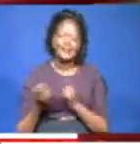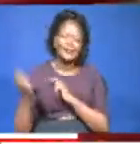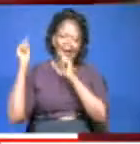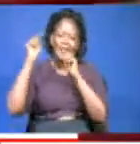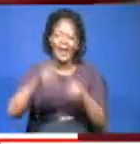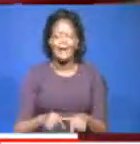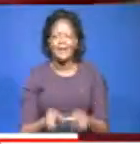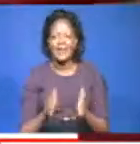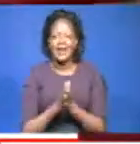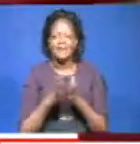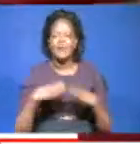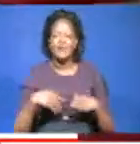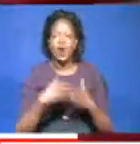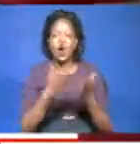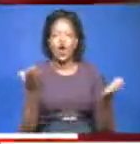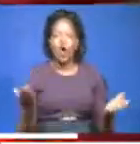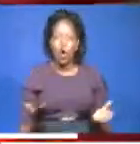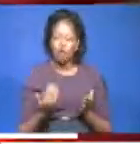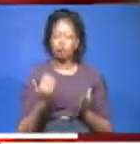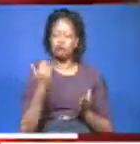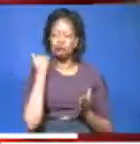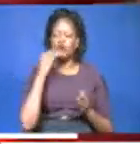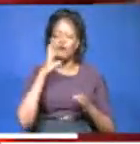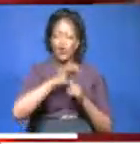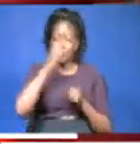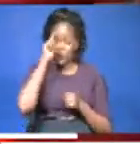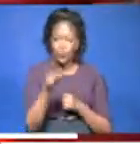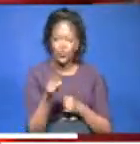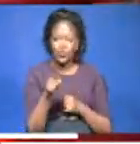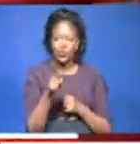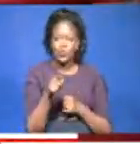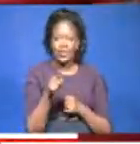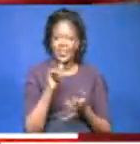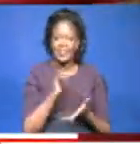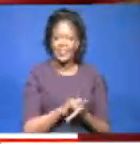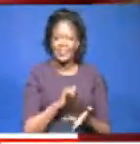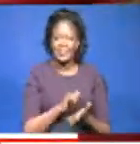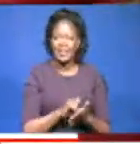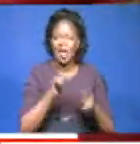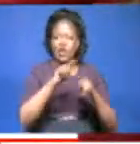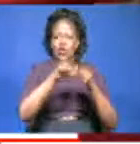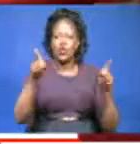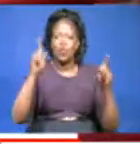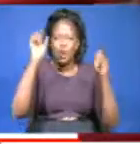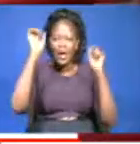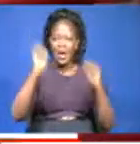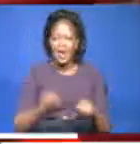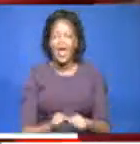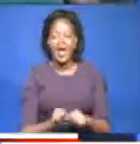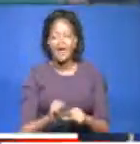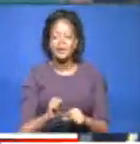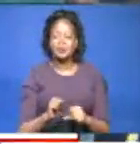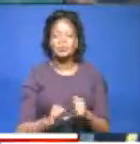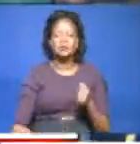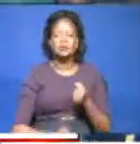hawa watu wote wako nyuma yangu walikupigia kura ili uweze kuamusha Mumia Sugar